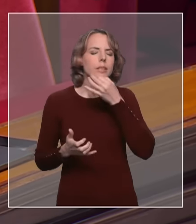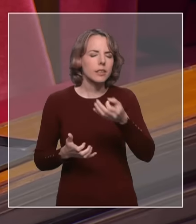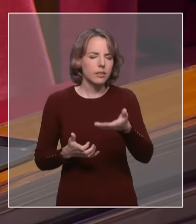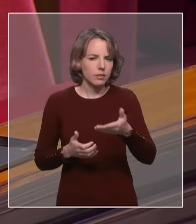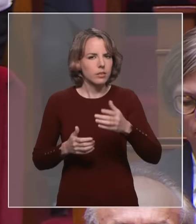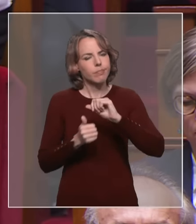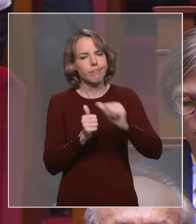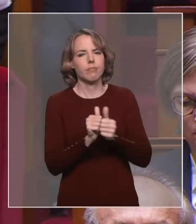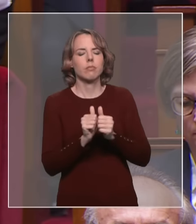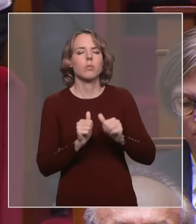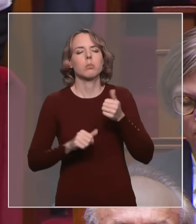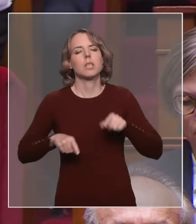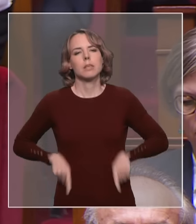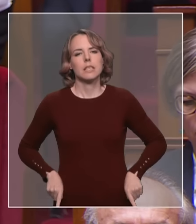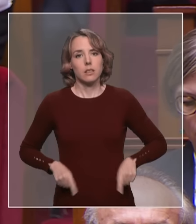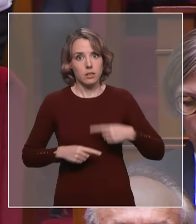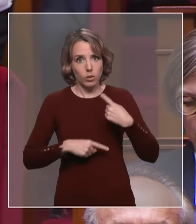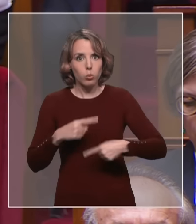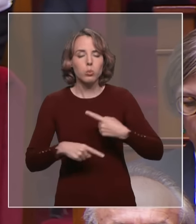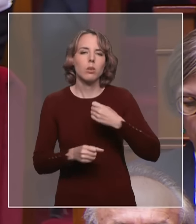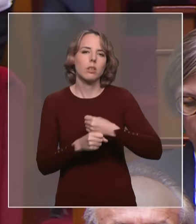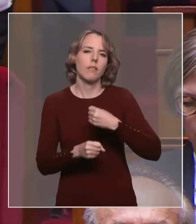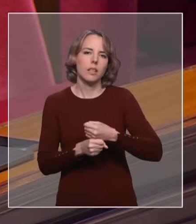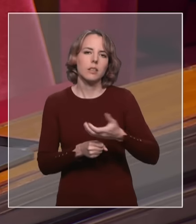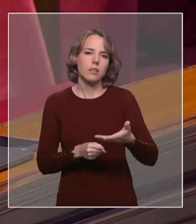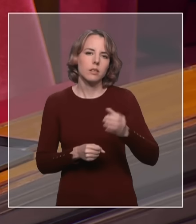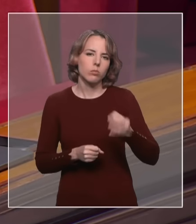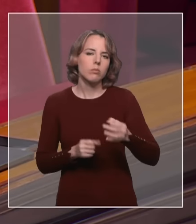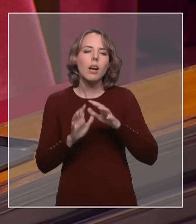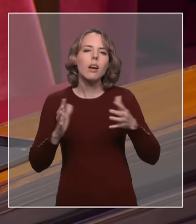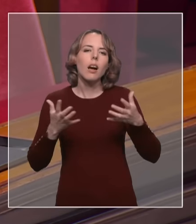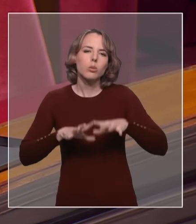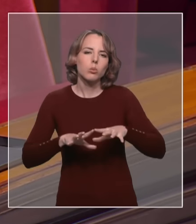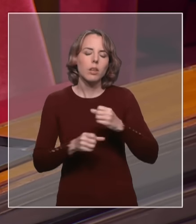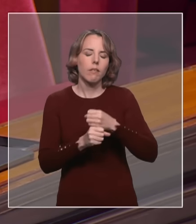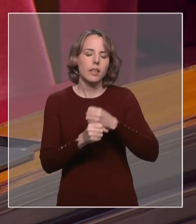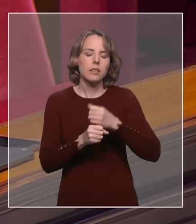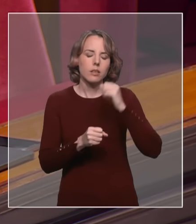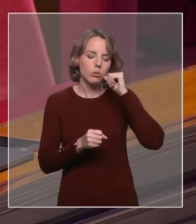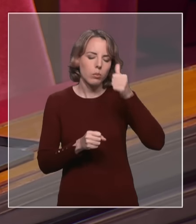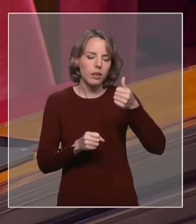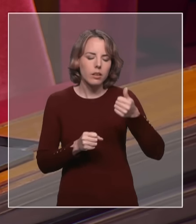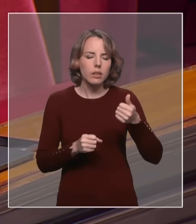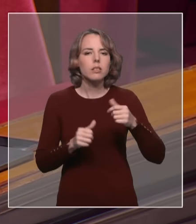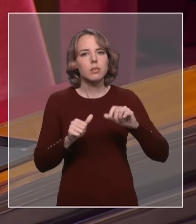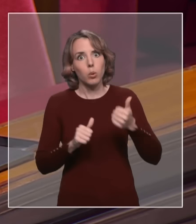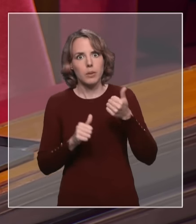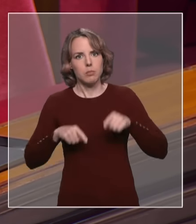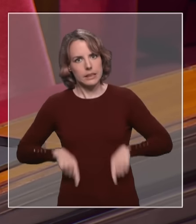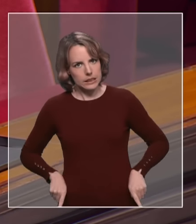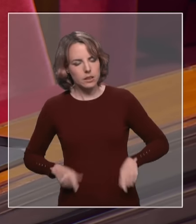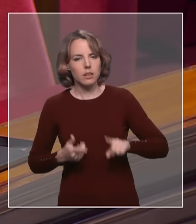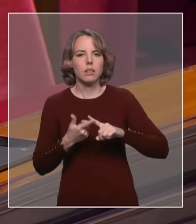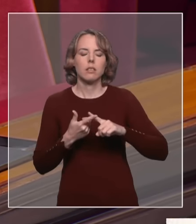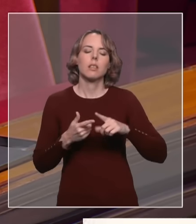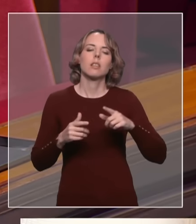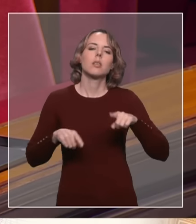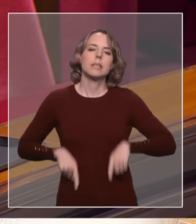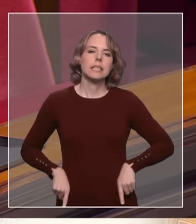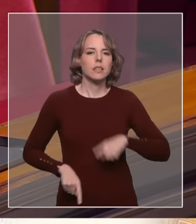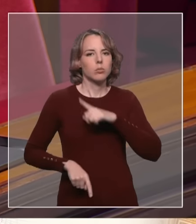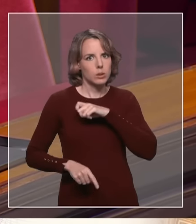ministre, un travail est réalisé en ce moment même et dès demain avec une réunion de travail à nouveau qui réunira le Premier ministre, le ministre de l'Intérieur et le ministre